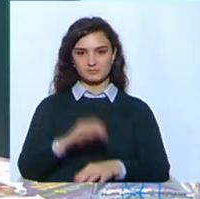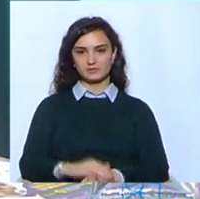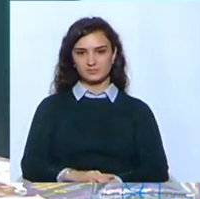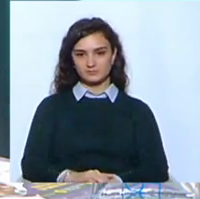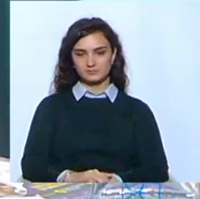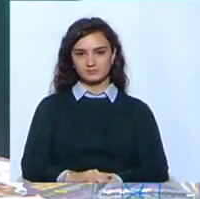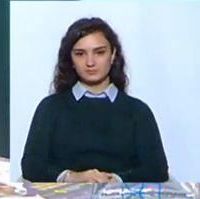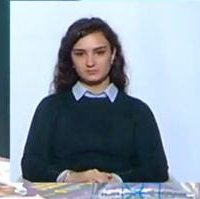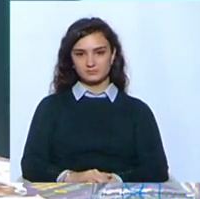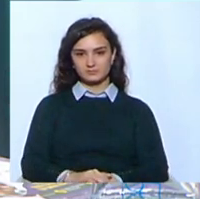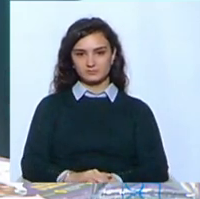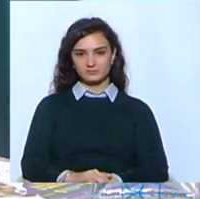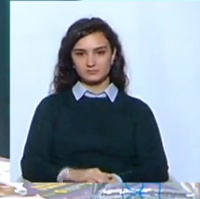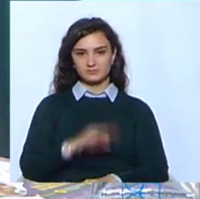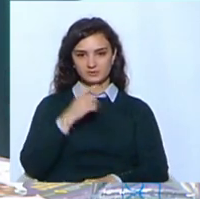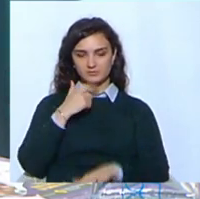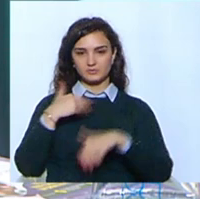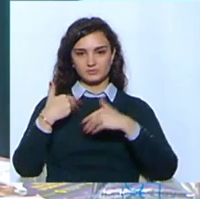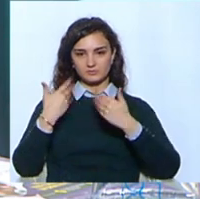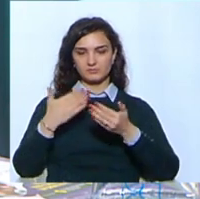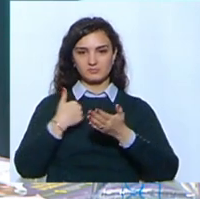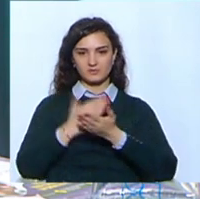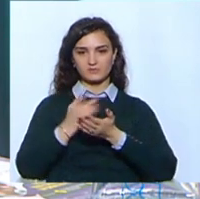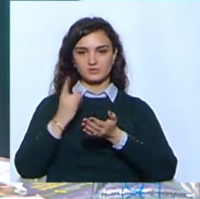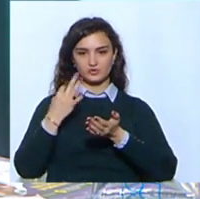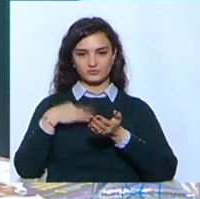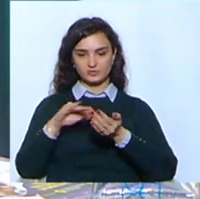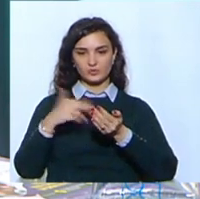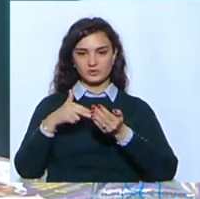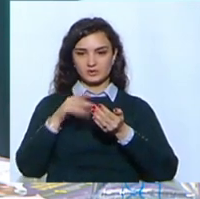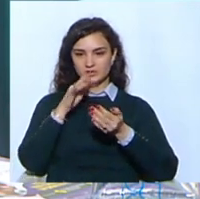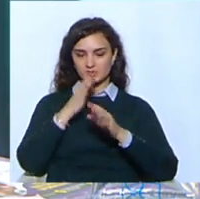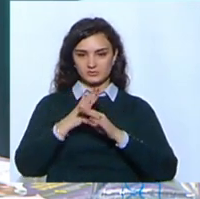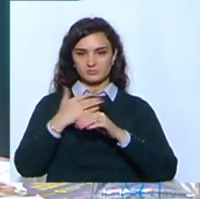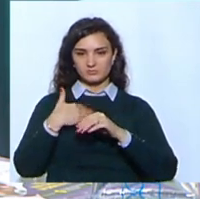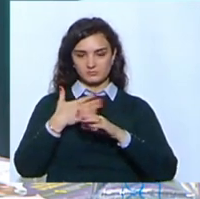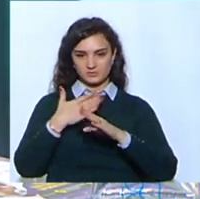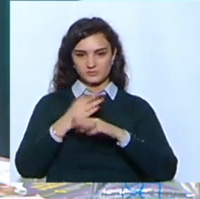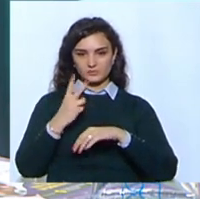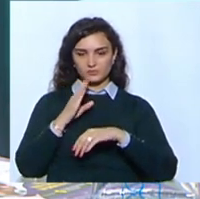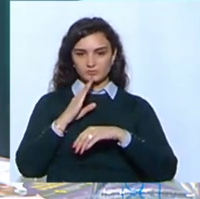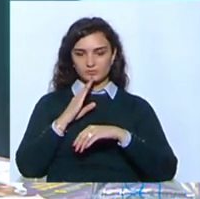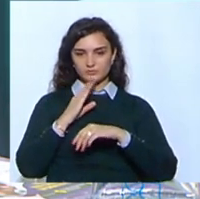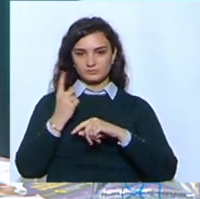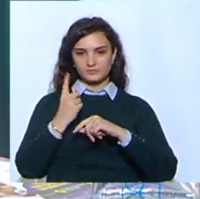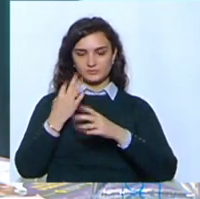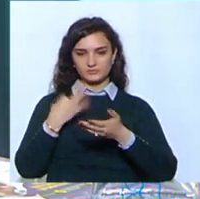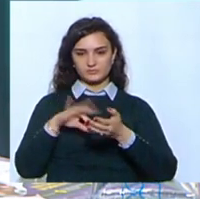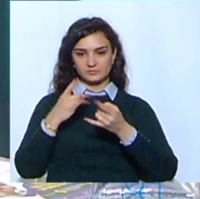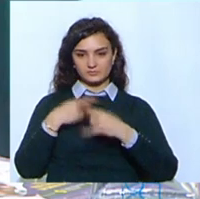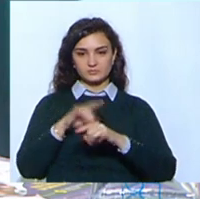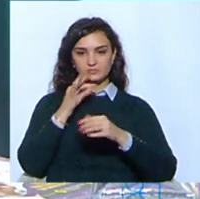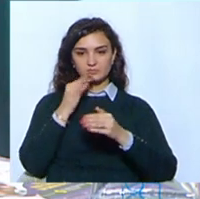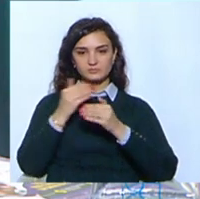აგისმენტ. დილამშვიდობის ქალბატონო მარი, მყავს შვილი 30 წლის, მყავს ორი გოგონა. პირველ შვილის